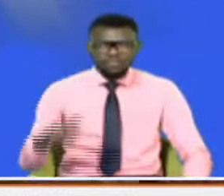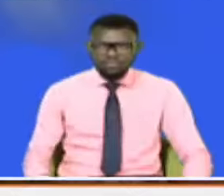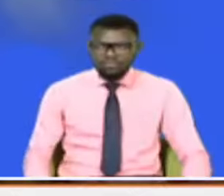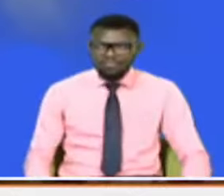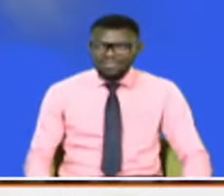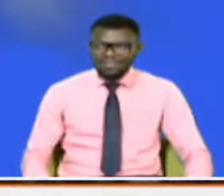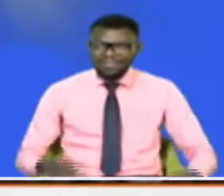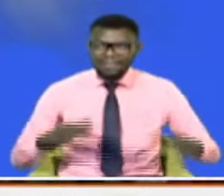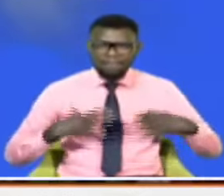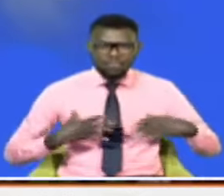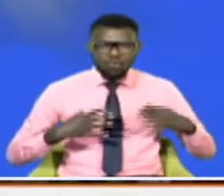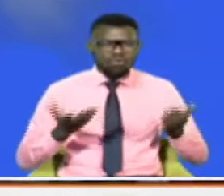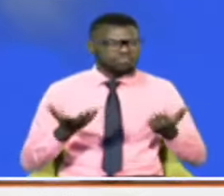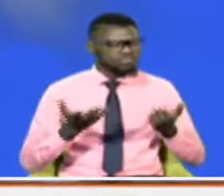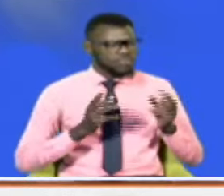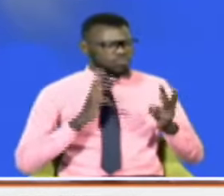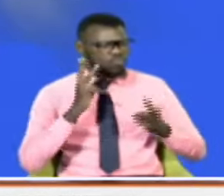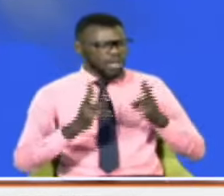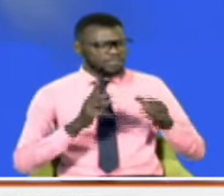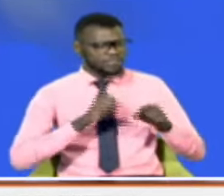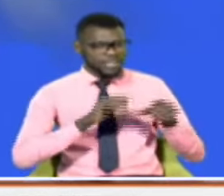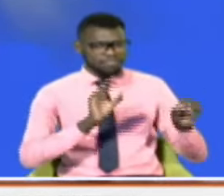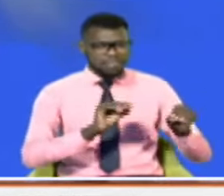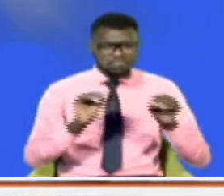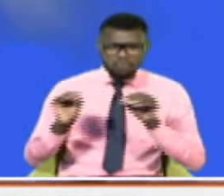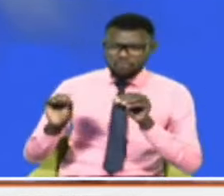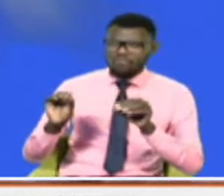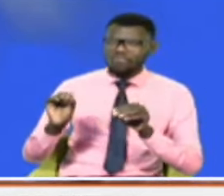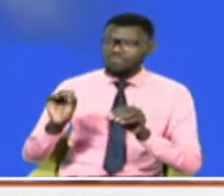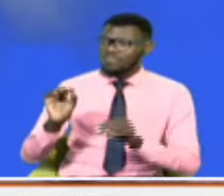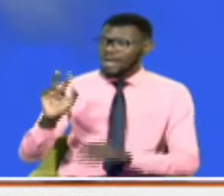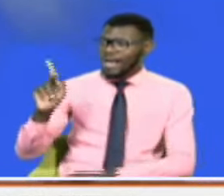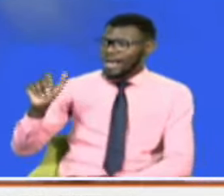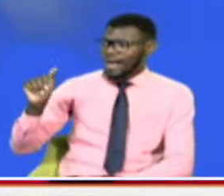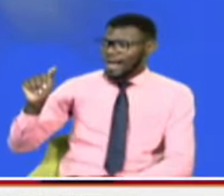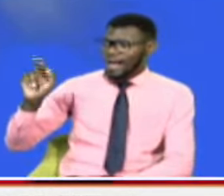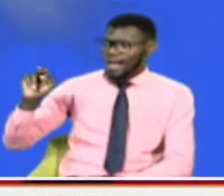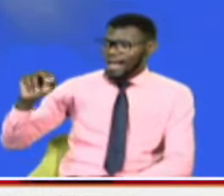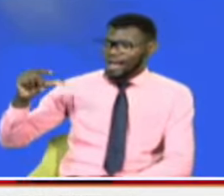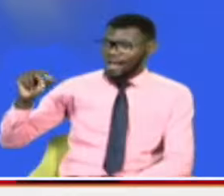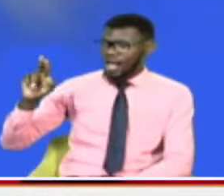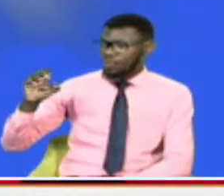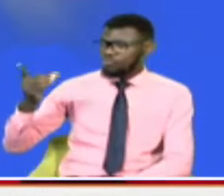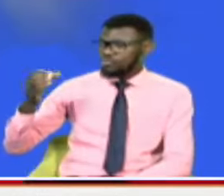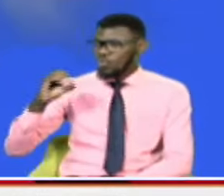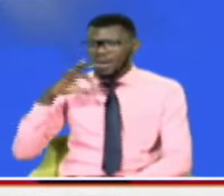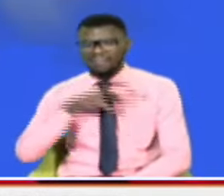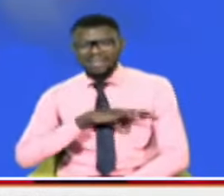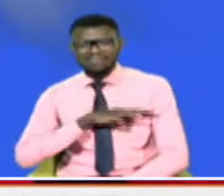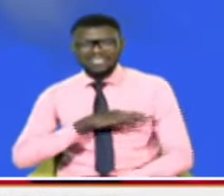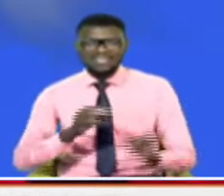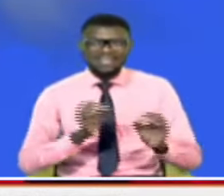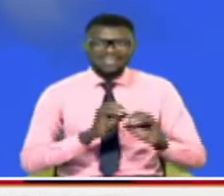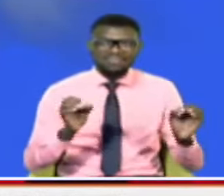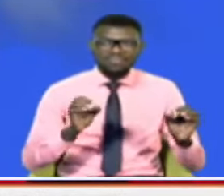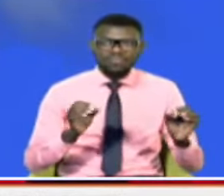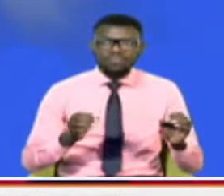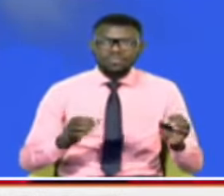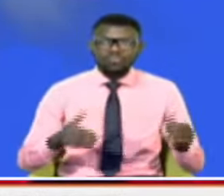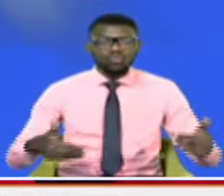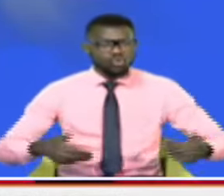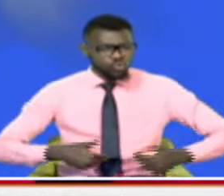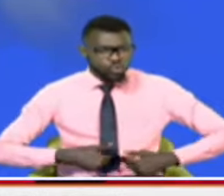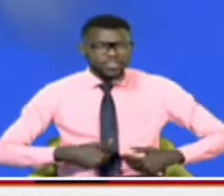kwa iwapo watahamia soko la Kangundo huenda wakapoteza ajira. Hii serikali sisi wenyewe vijana ndio